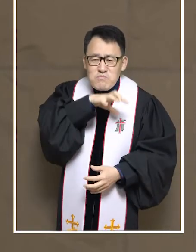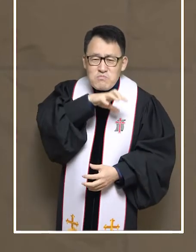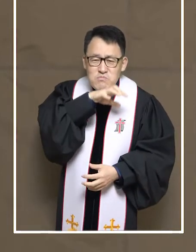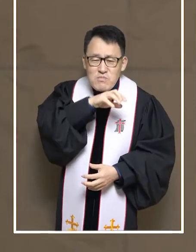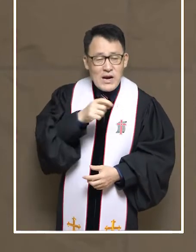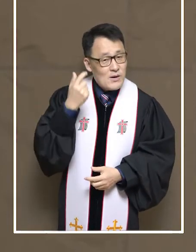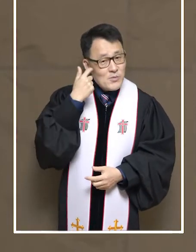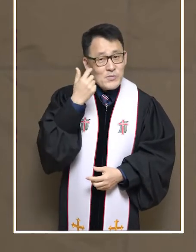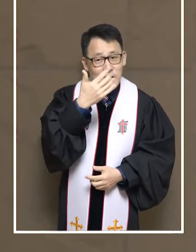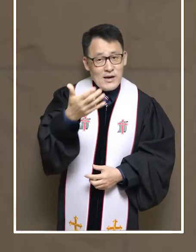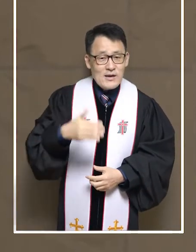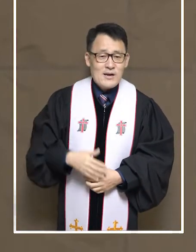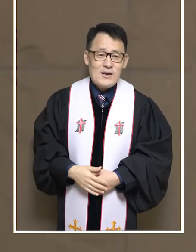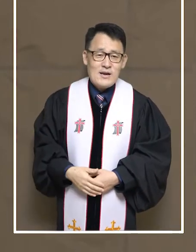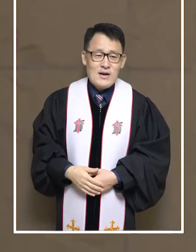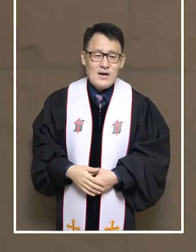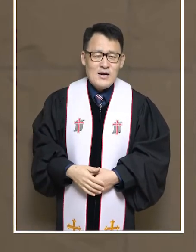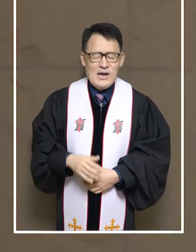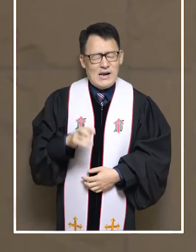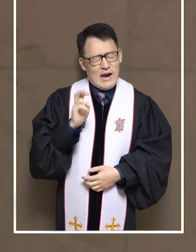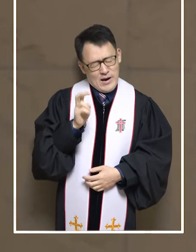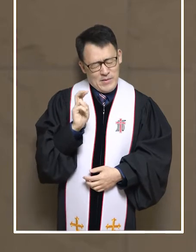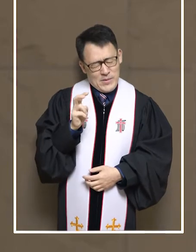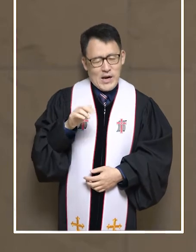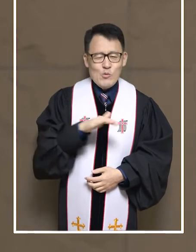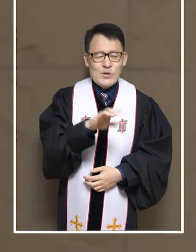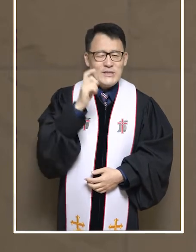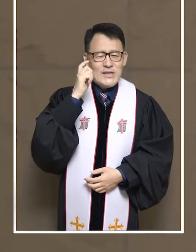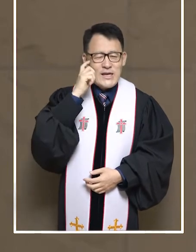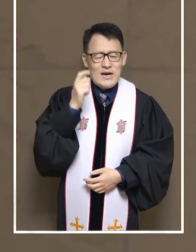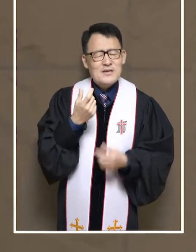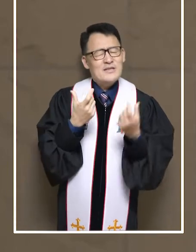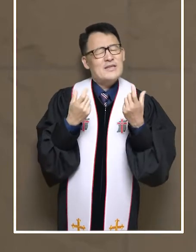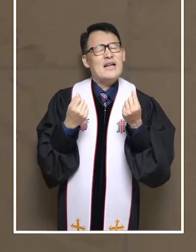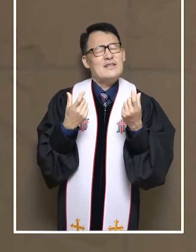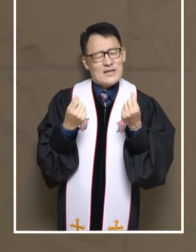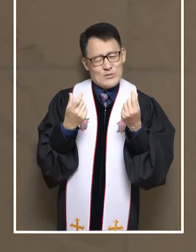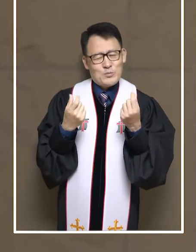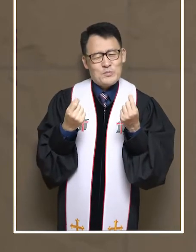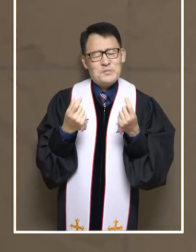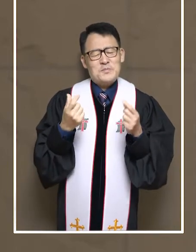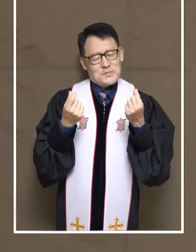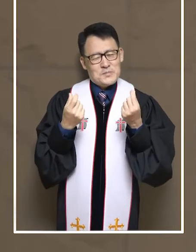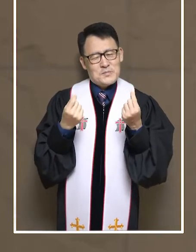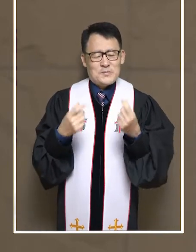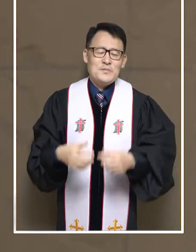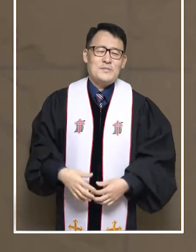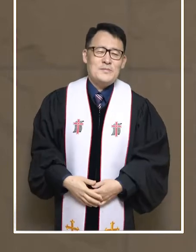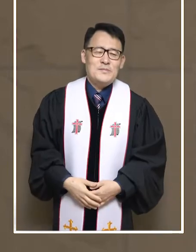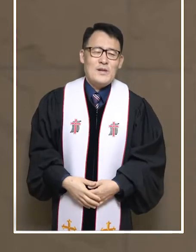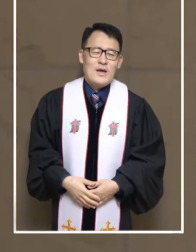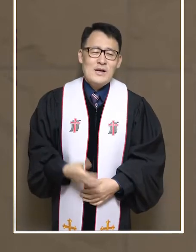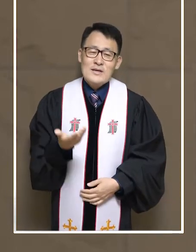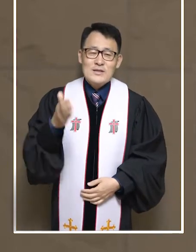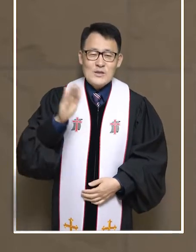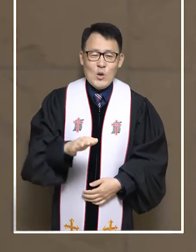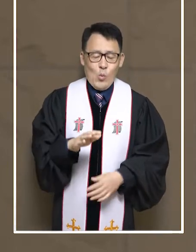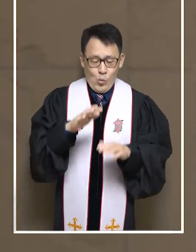쏟아놓으면서 불평을 늘어놓을까요? 아마 우리 생각에는 그럴 거라고 예상이 될 수도